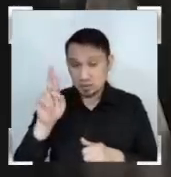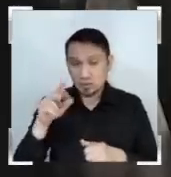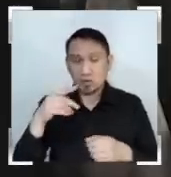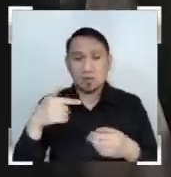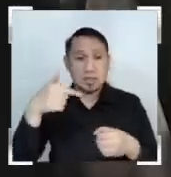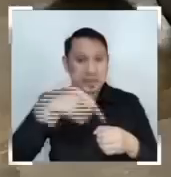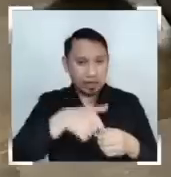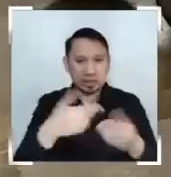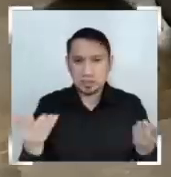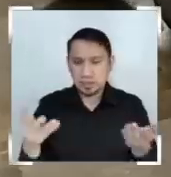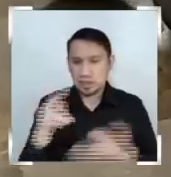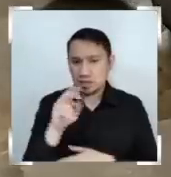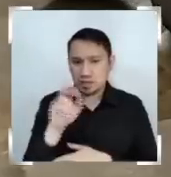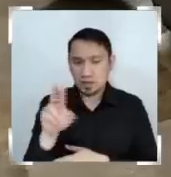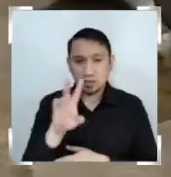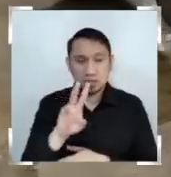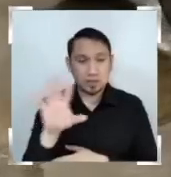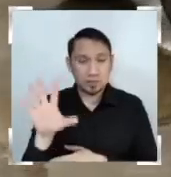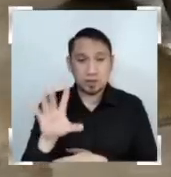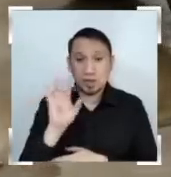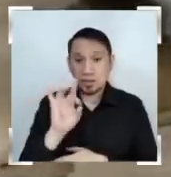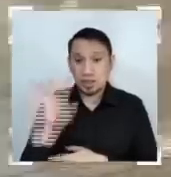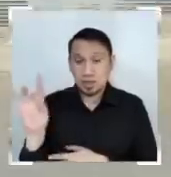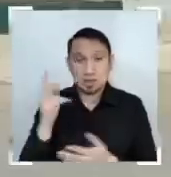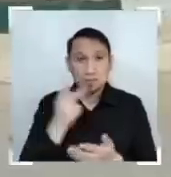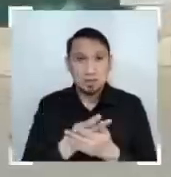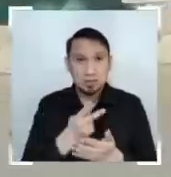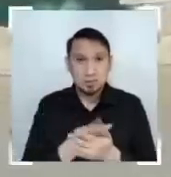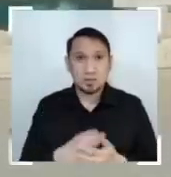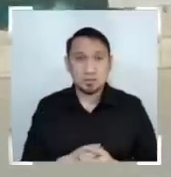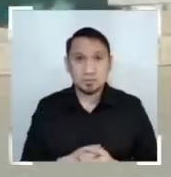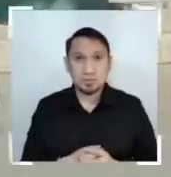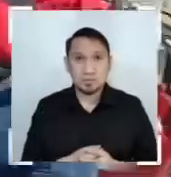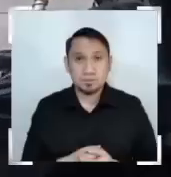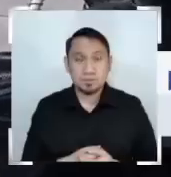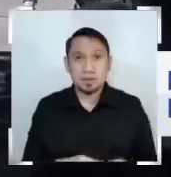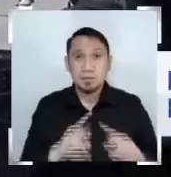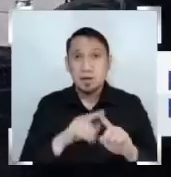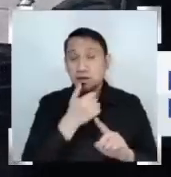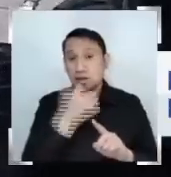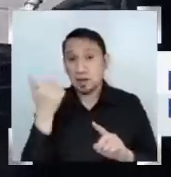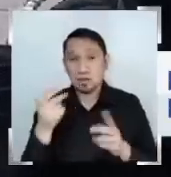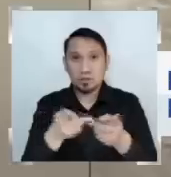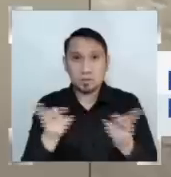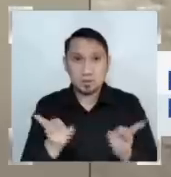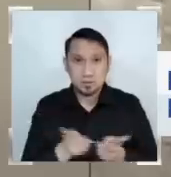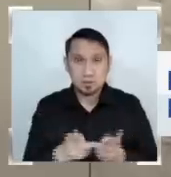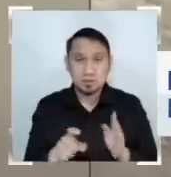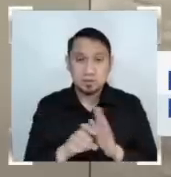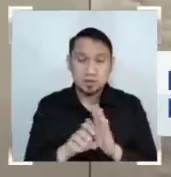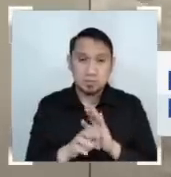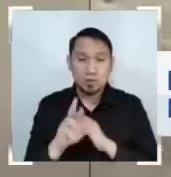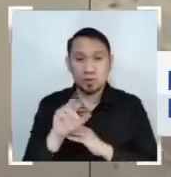Nasa 75 pesos hanggang halos 88 pesos naman ang diesel. Pero sa ilang lugar sa bansa tulad sa Romblon, lampas 100